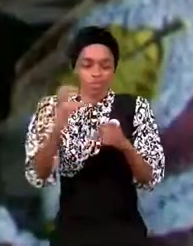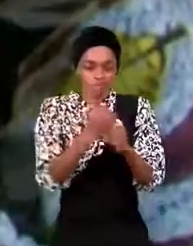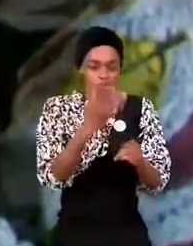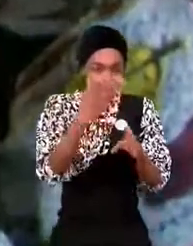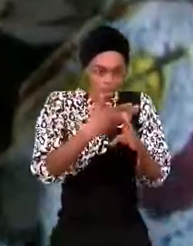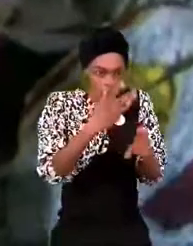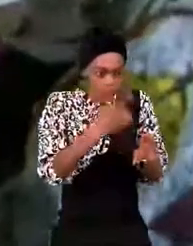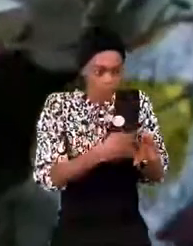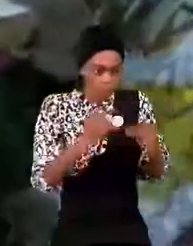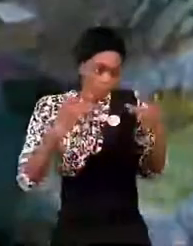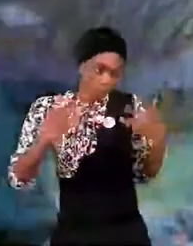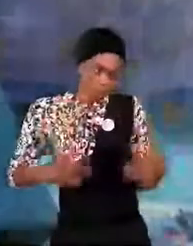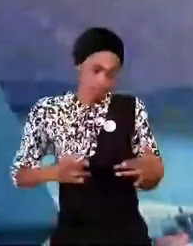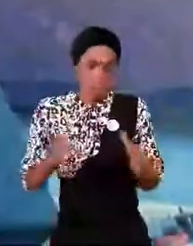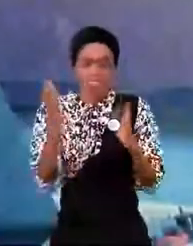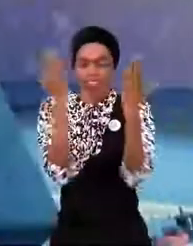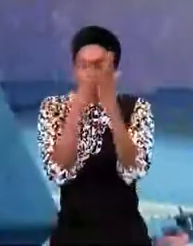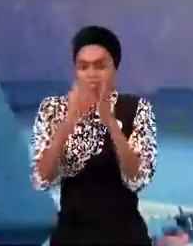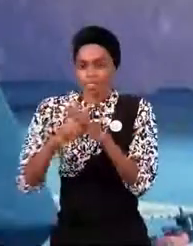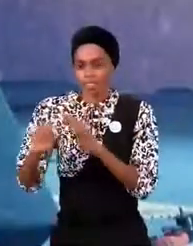parties, condamnation ôtée.